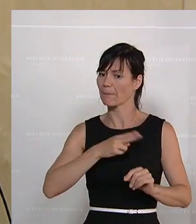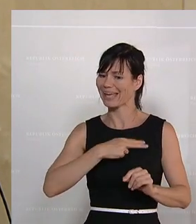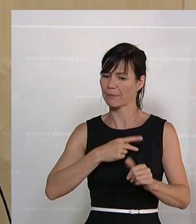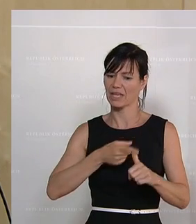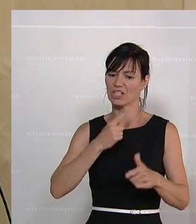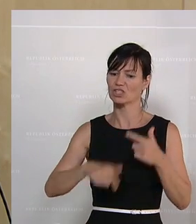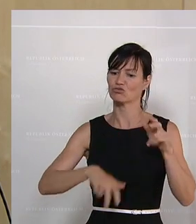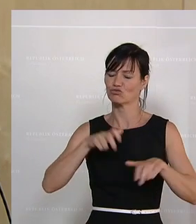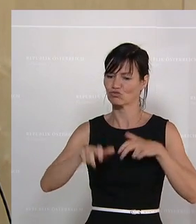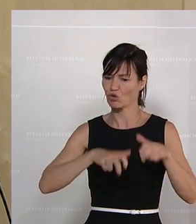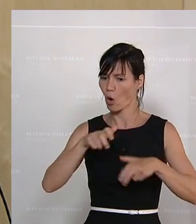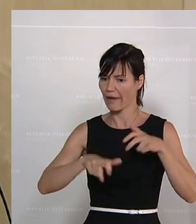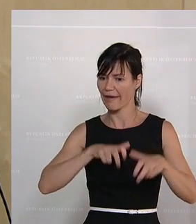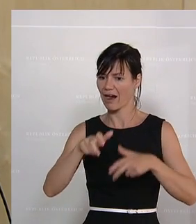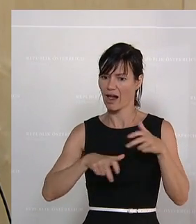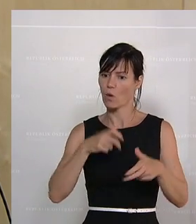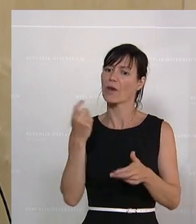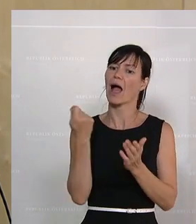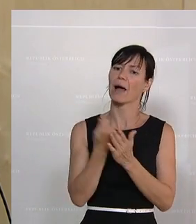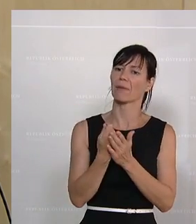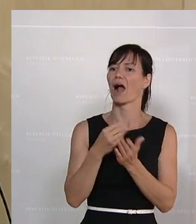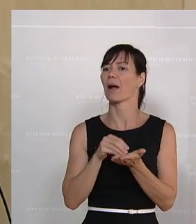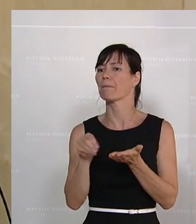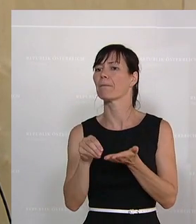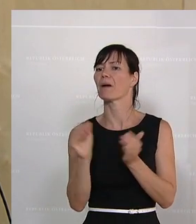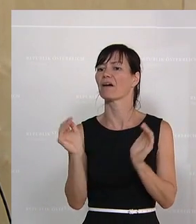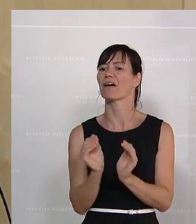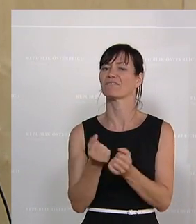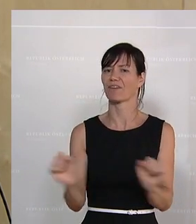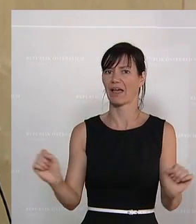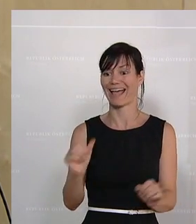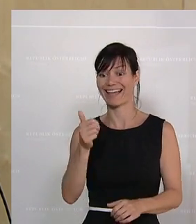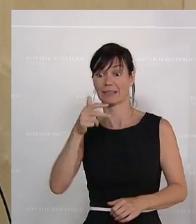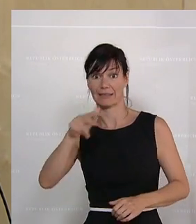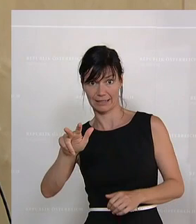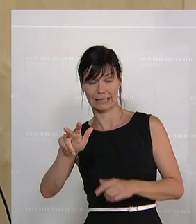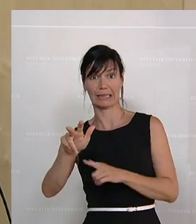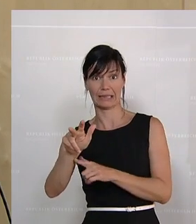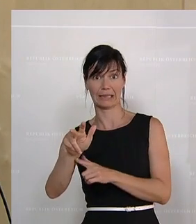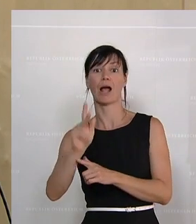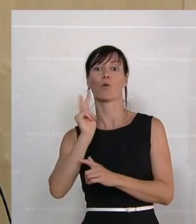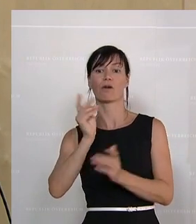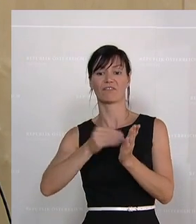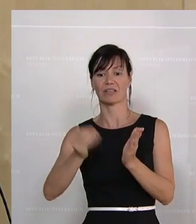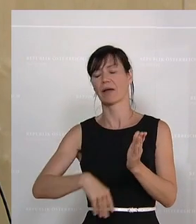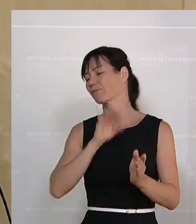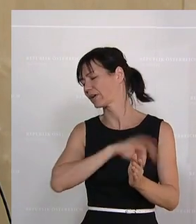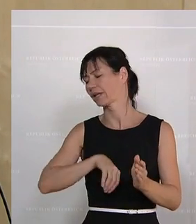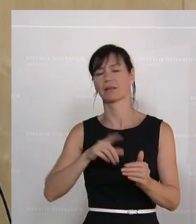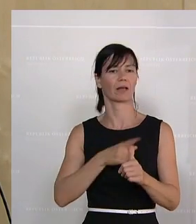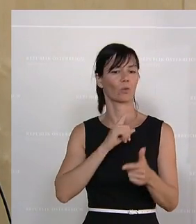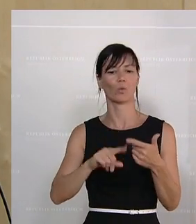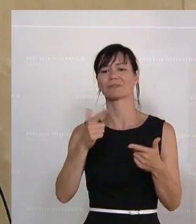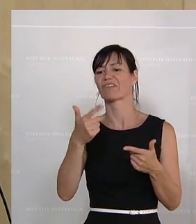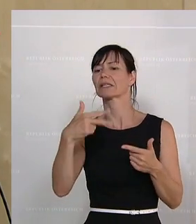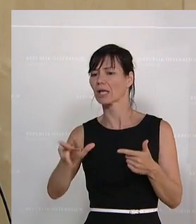abgabenfrei stellen die möglichkeit zu haben einen teil ein drittel im kollektivvertrag verpflichten zwei drittel offen